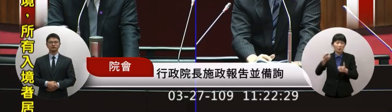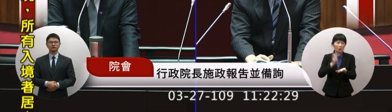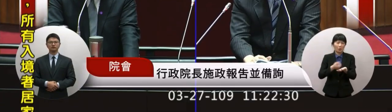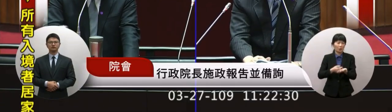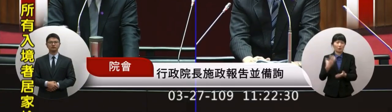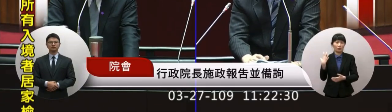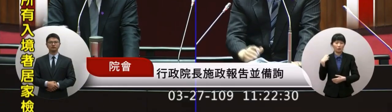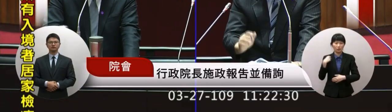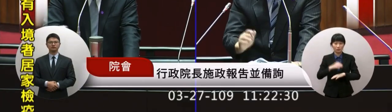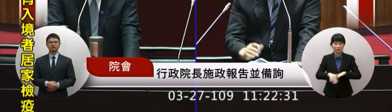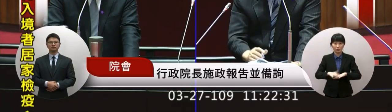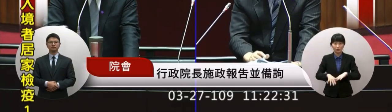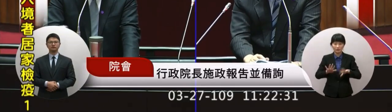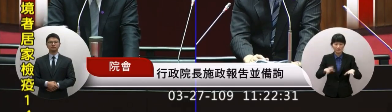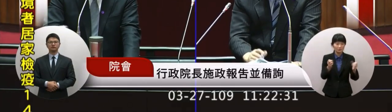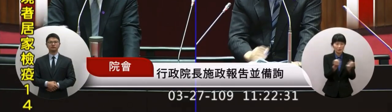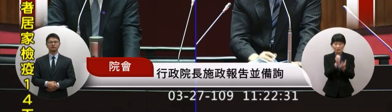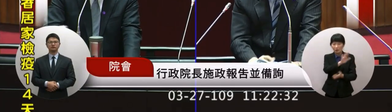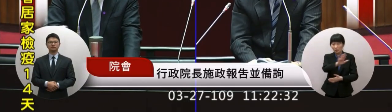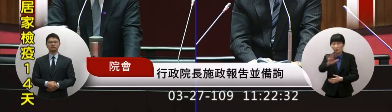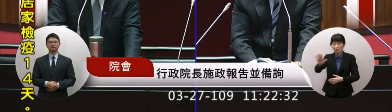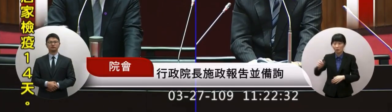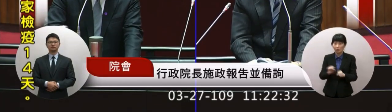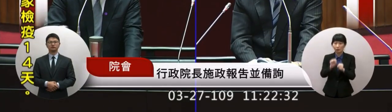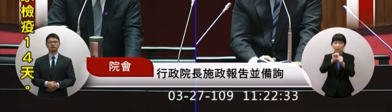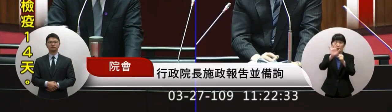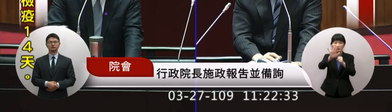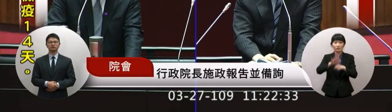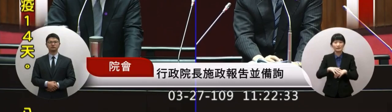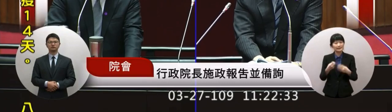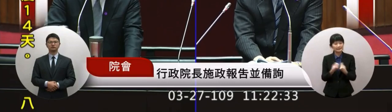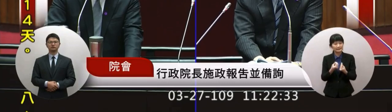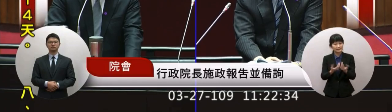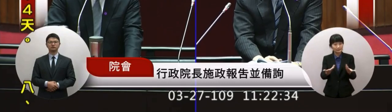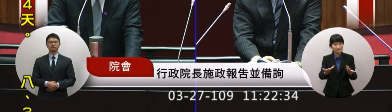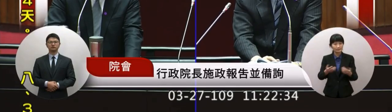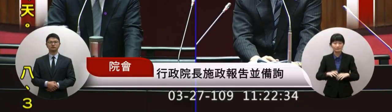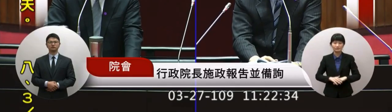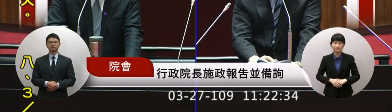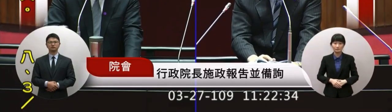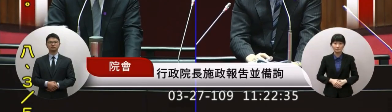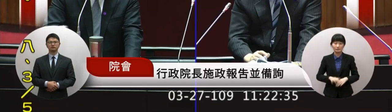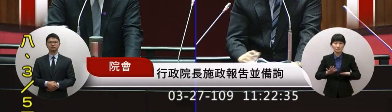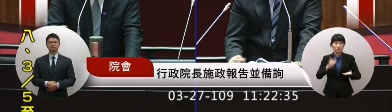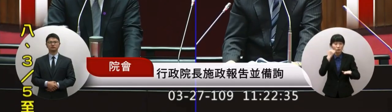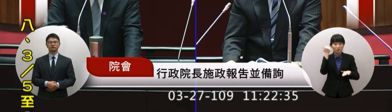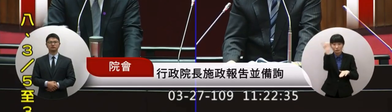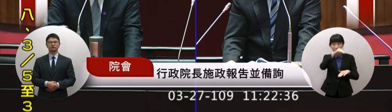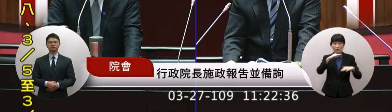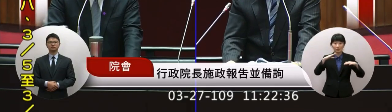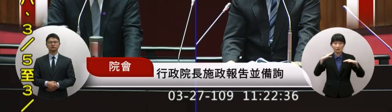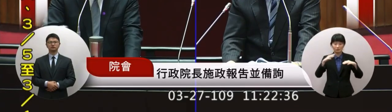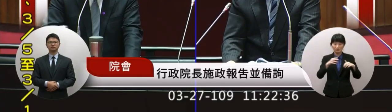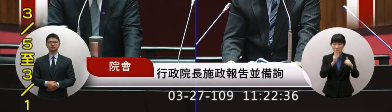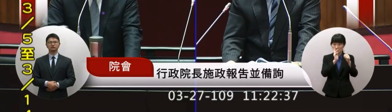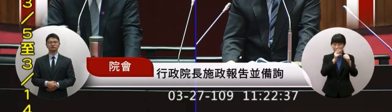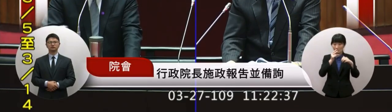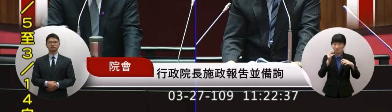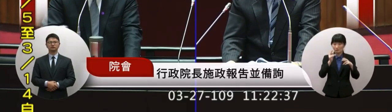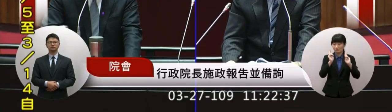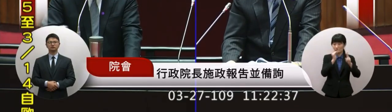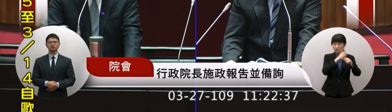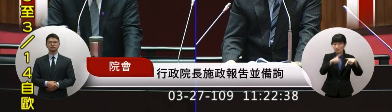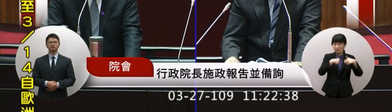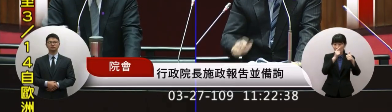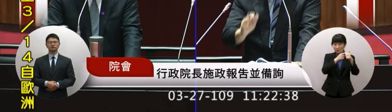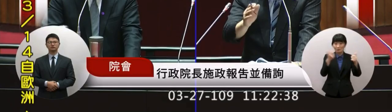界认为考量疫情持续的发展，阵前换将啊可以说风险过大，若没有意外，520之